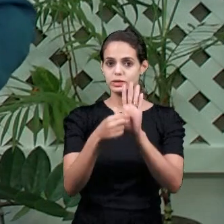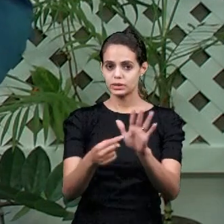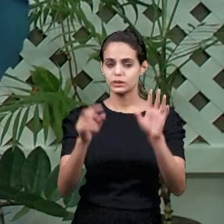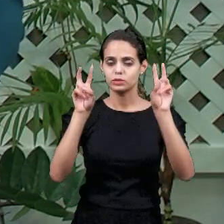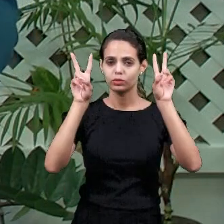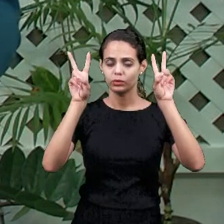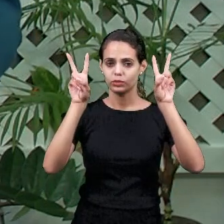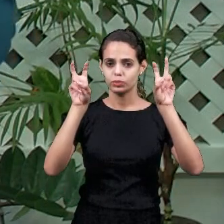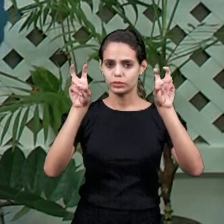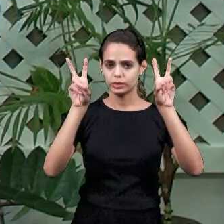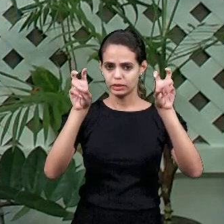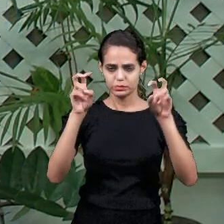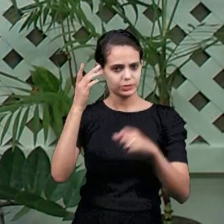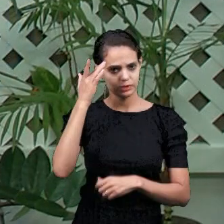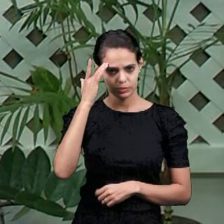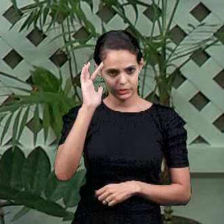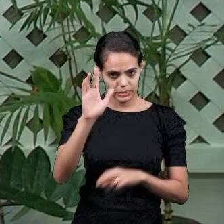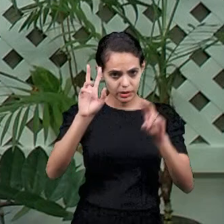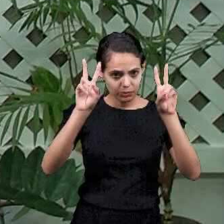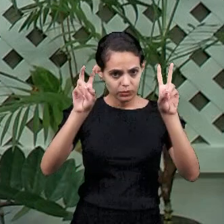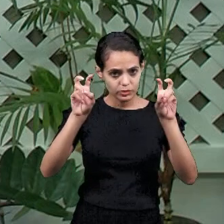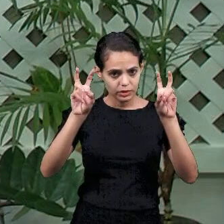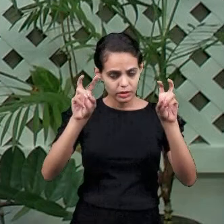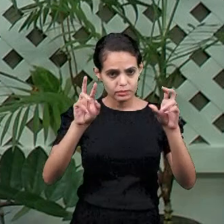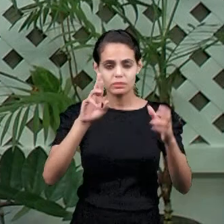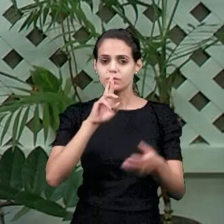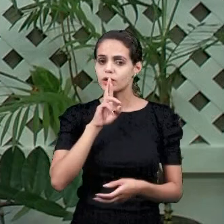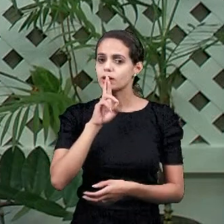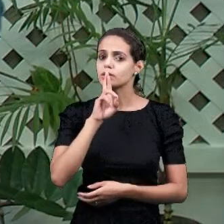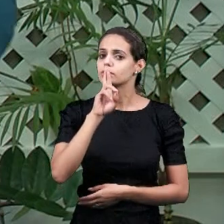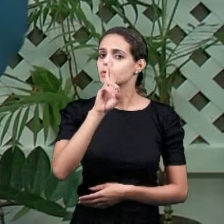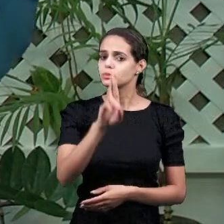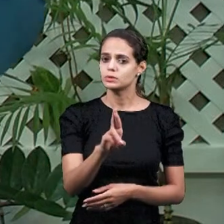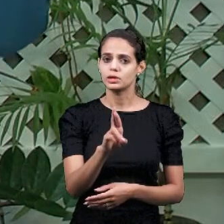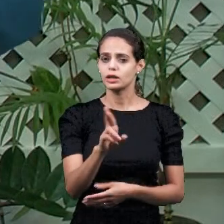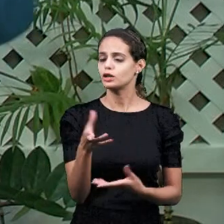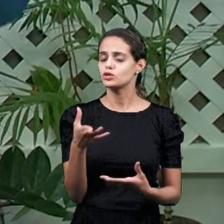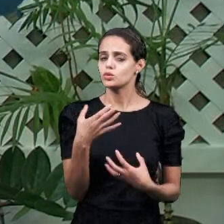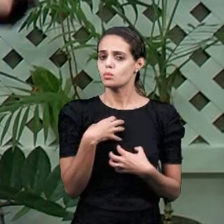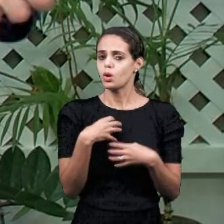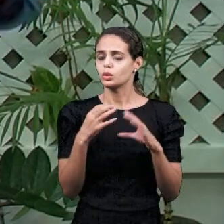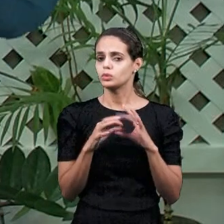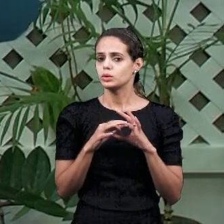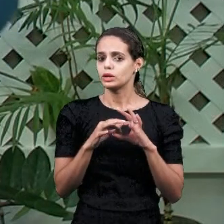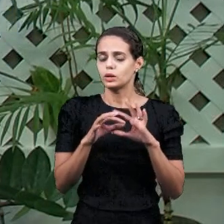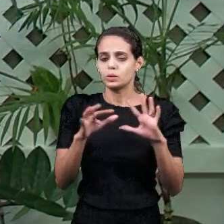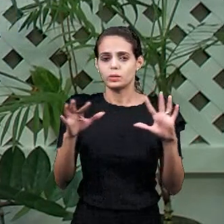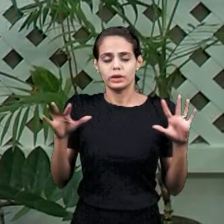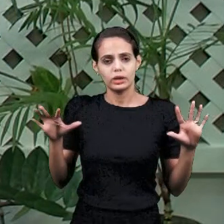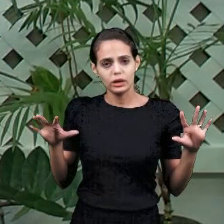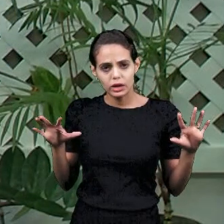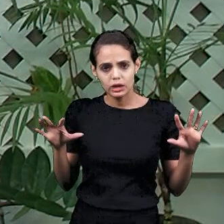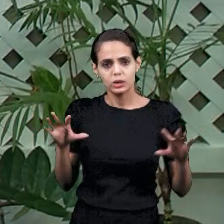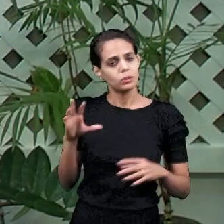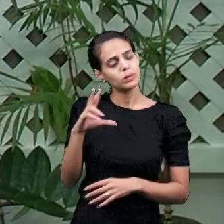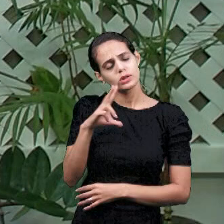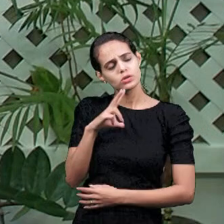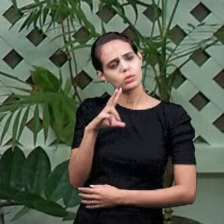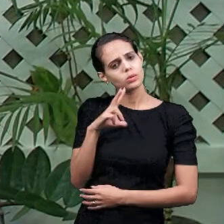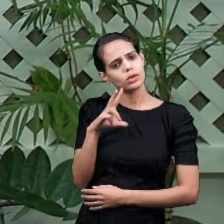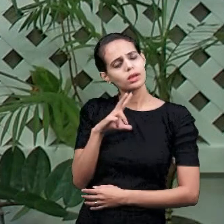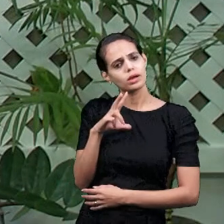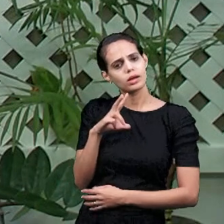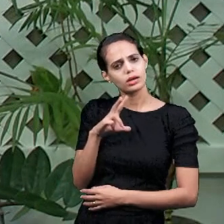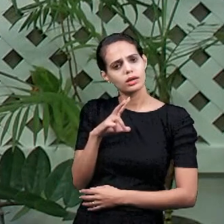les thématiques, afin de répondre avec certaine liberté, mais au même instant, au même moment, à l'intérieur